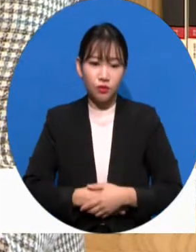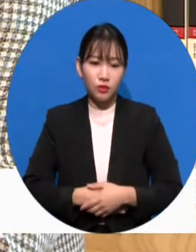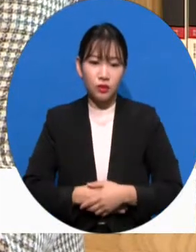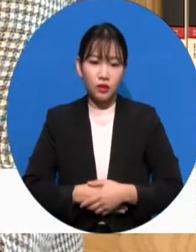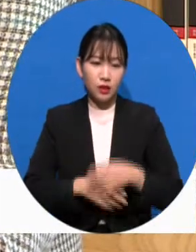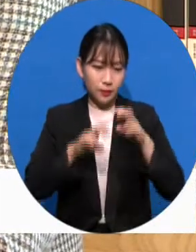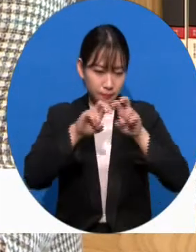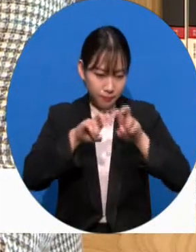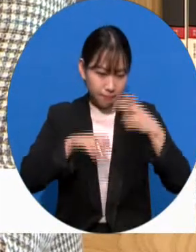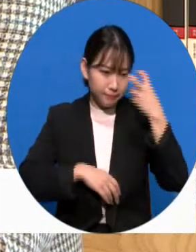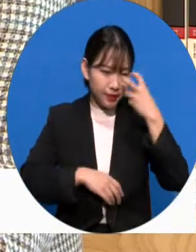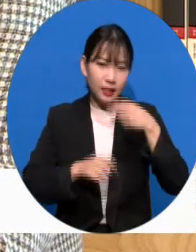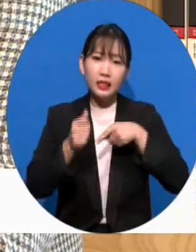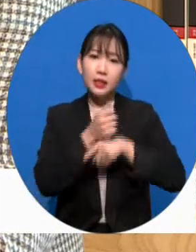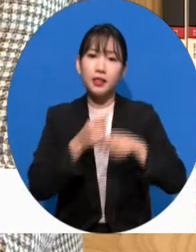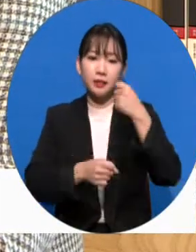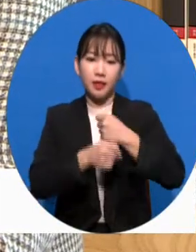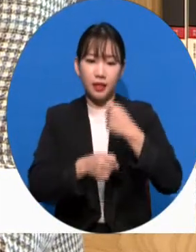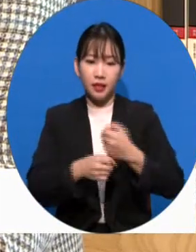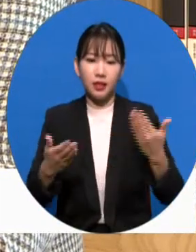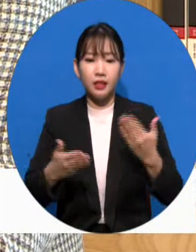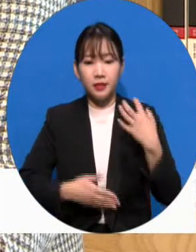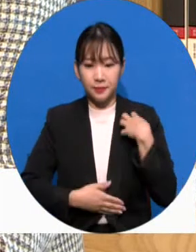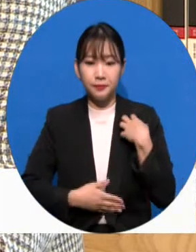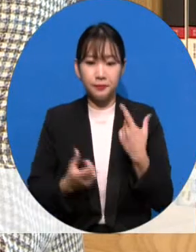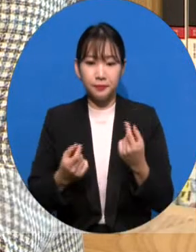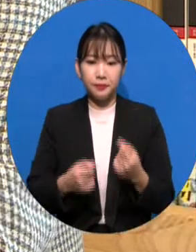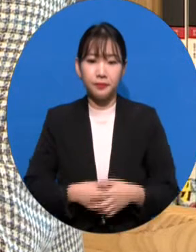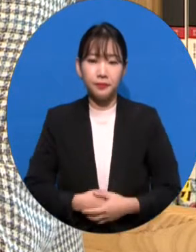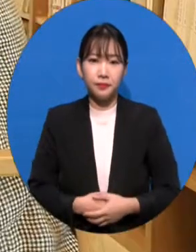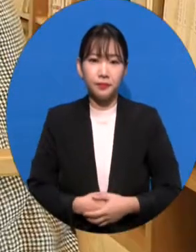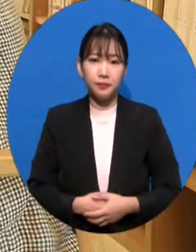분석해서 의미화시키는 그런 작업을 한다고 볼 수가 있죠.